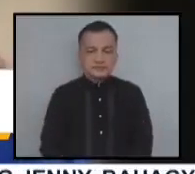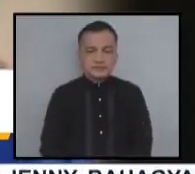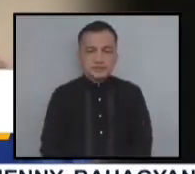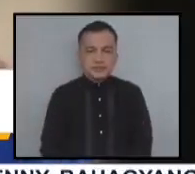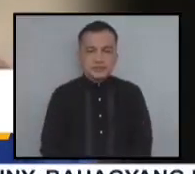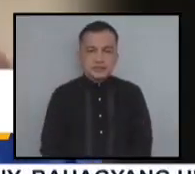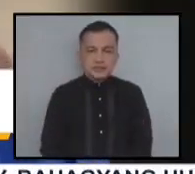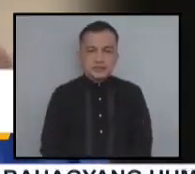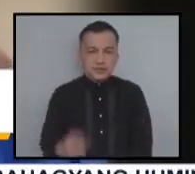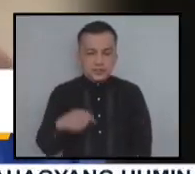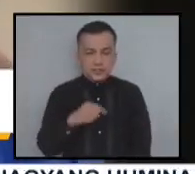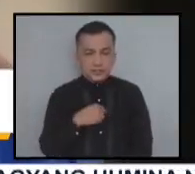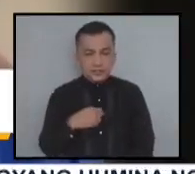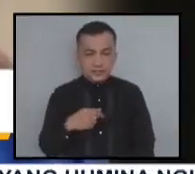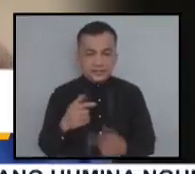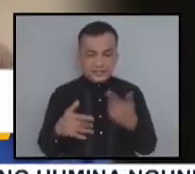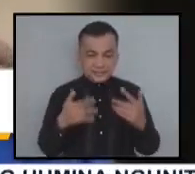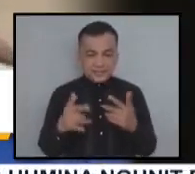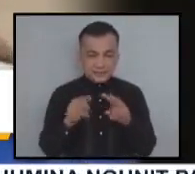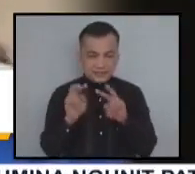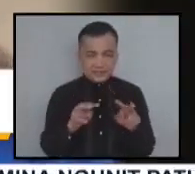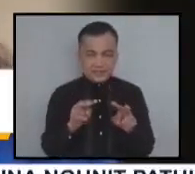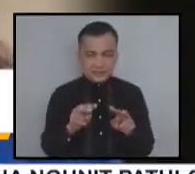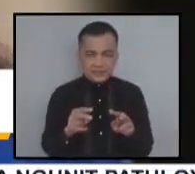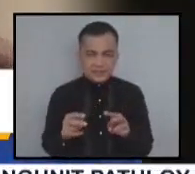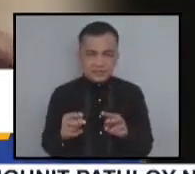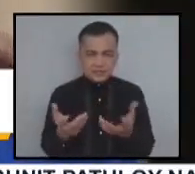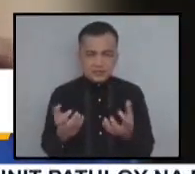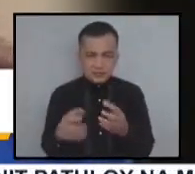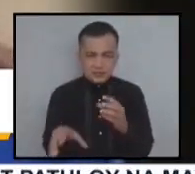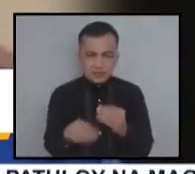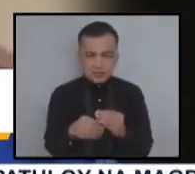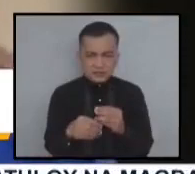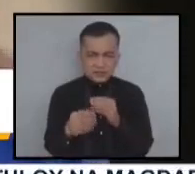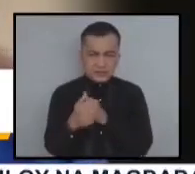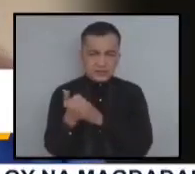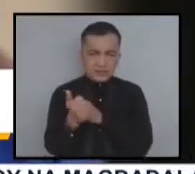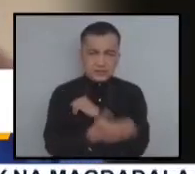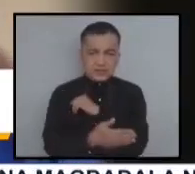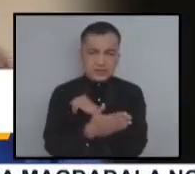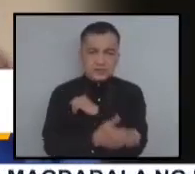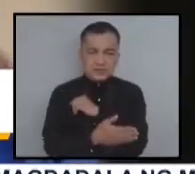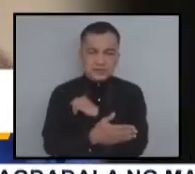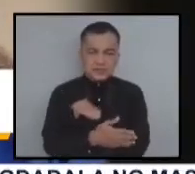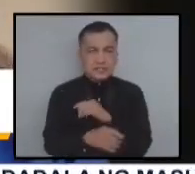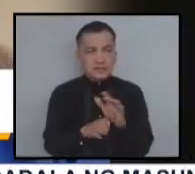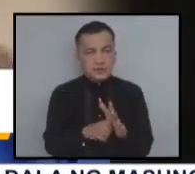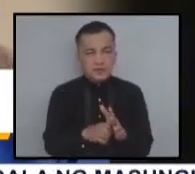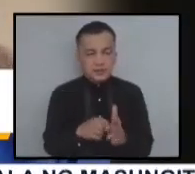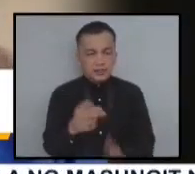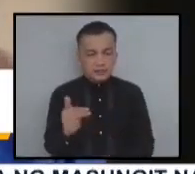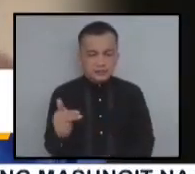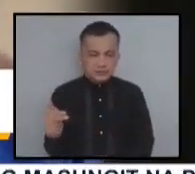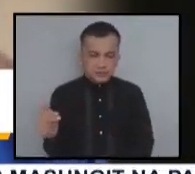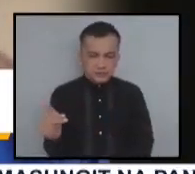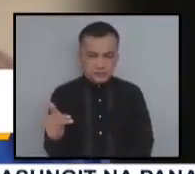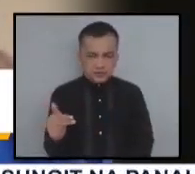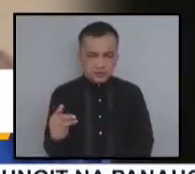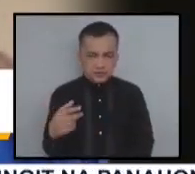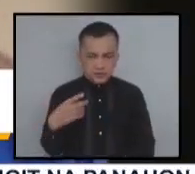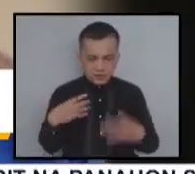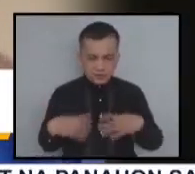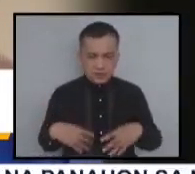to see you. You know, like I wanted to add, diba, sa ibang countries, eh, kunwari, Indonesia, meron sila, sumusot sila